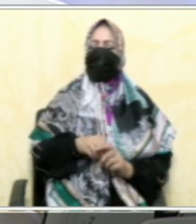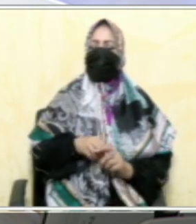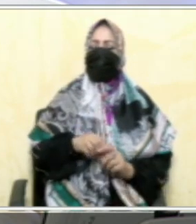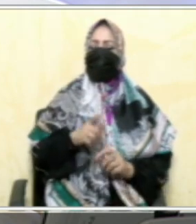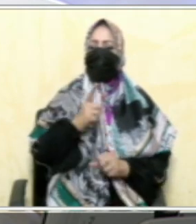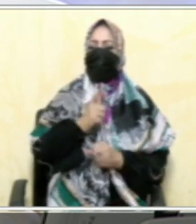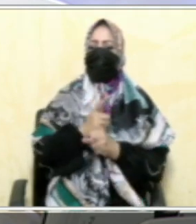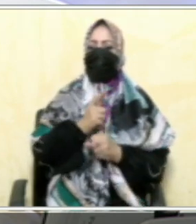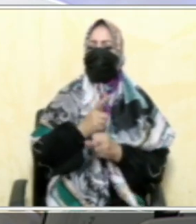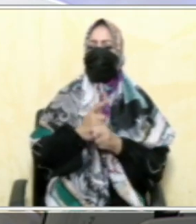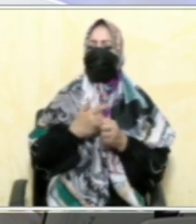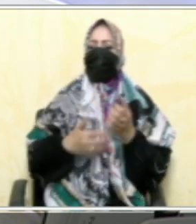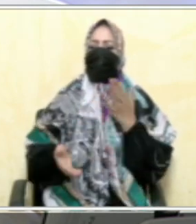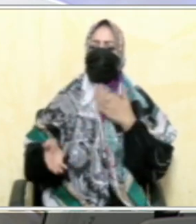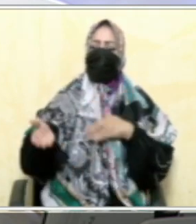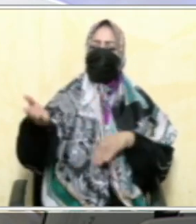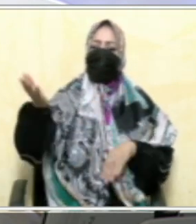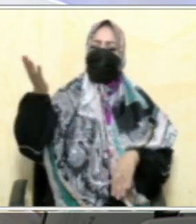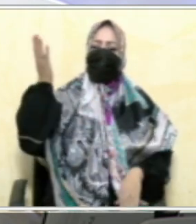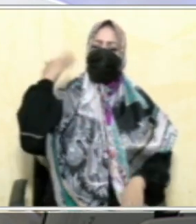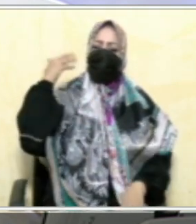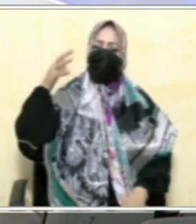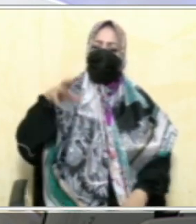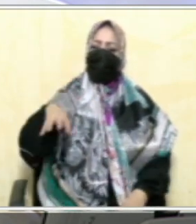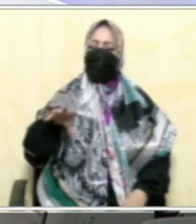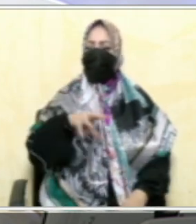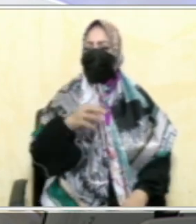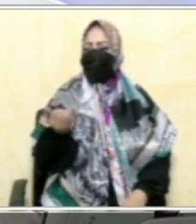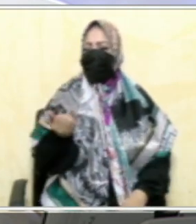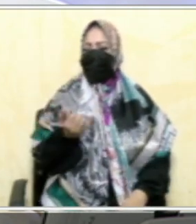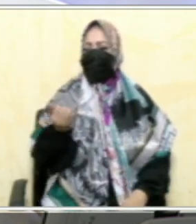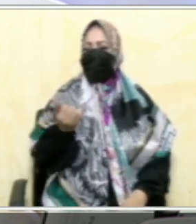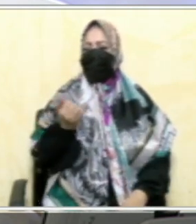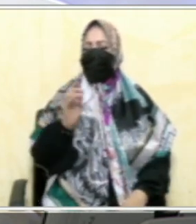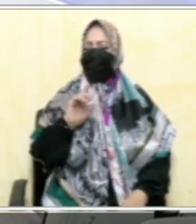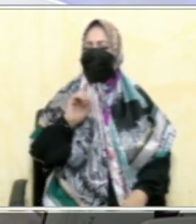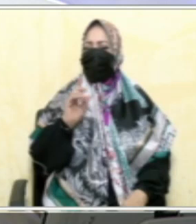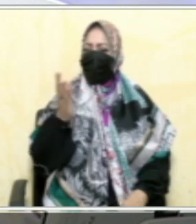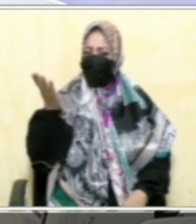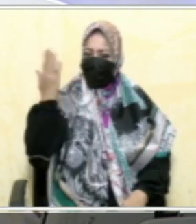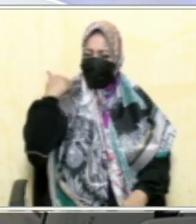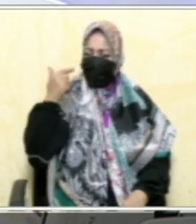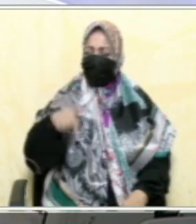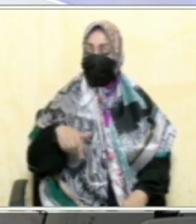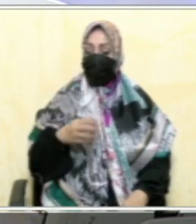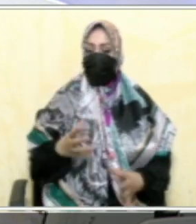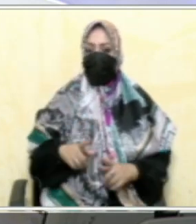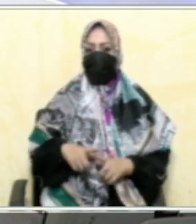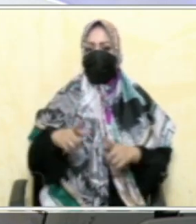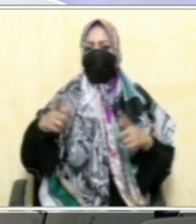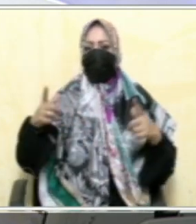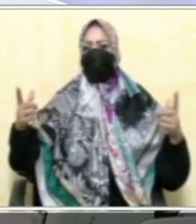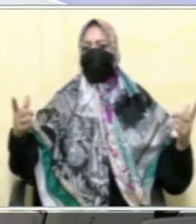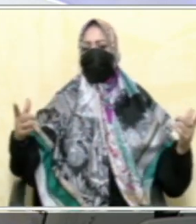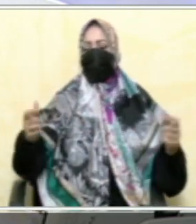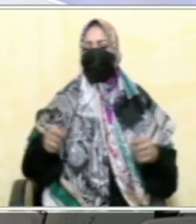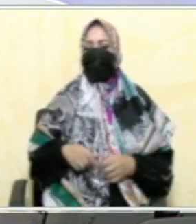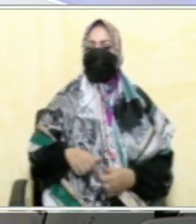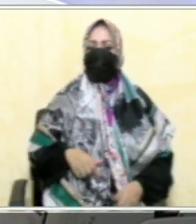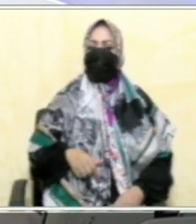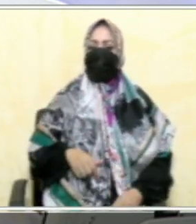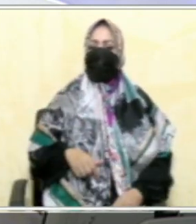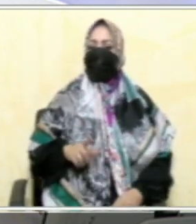جدا. فأنا مثلا يعني لم تدرسني امرأة من المرحلة الابتدائية حتى